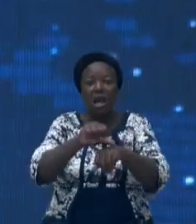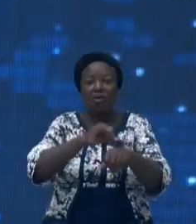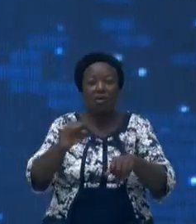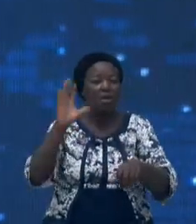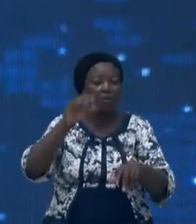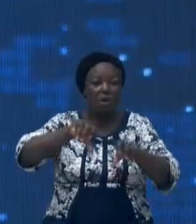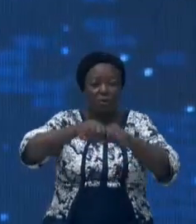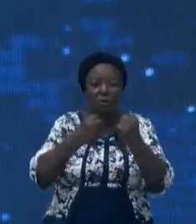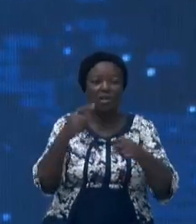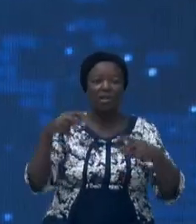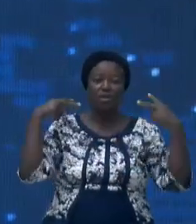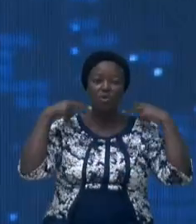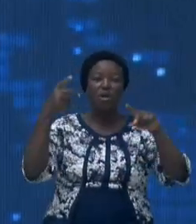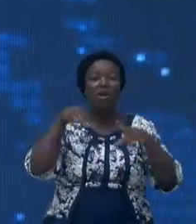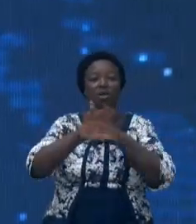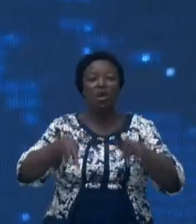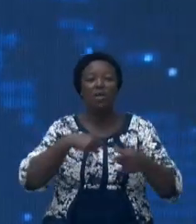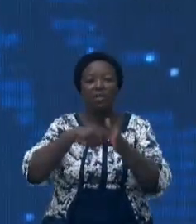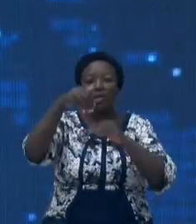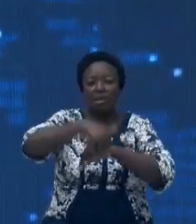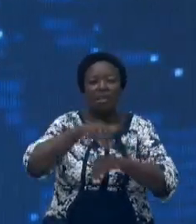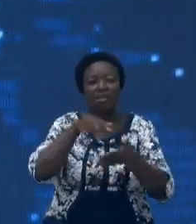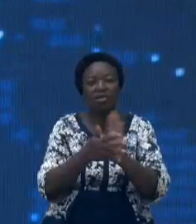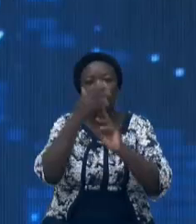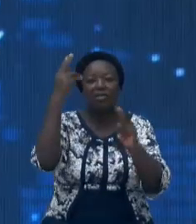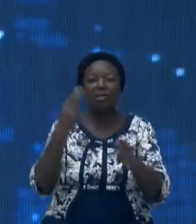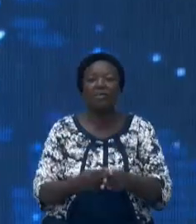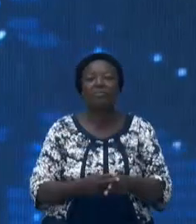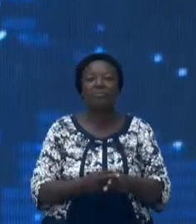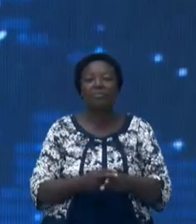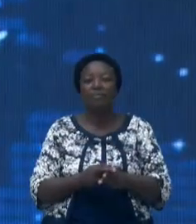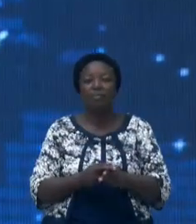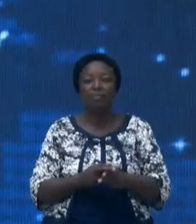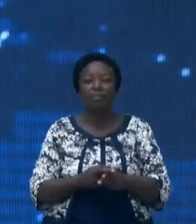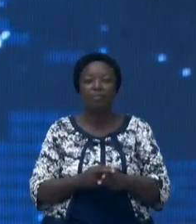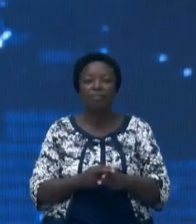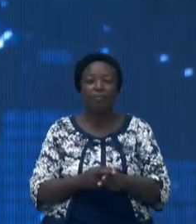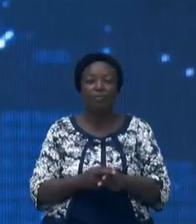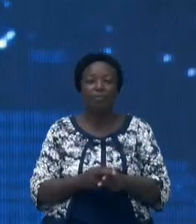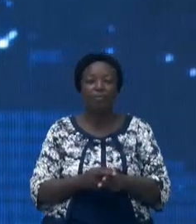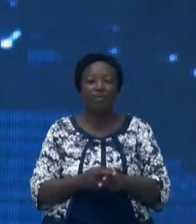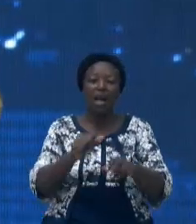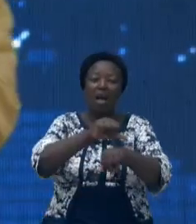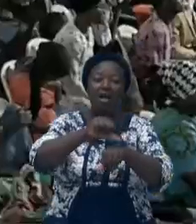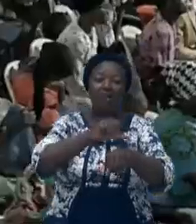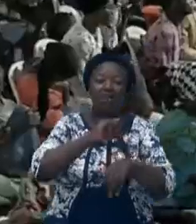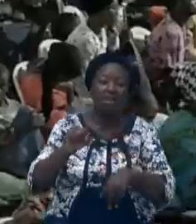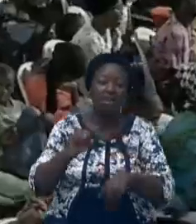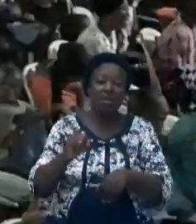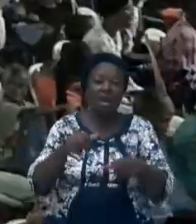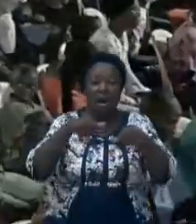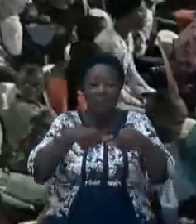mais jésus christ avec l'onction va briser le joug de ta vie ce soit au nom de